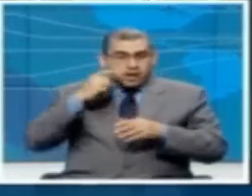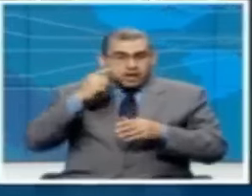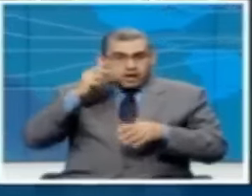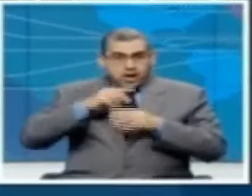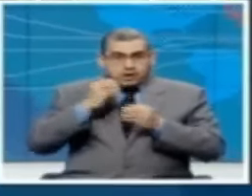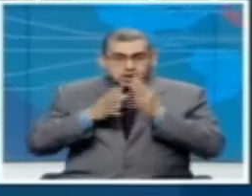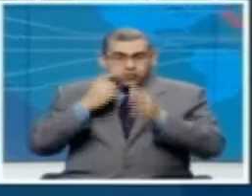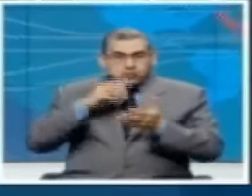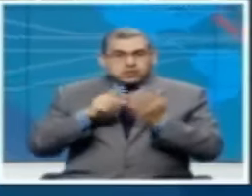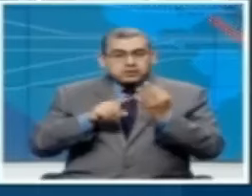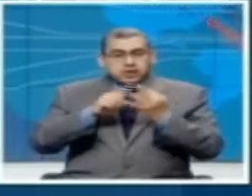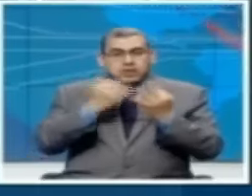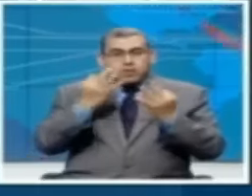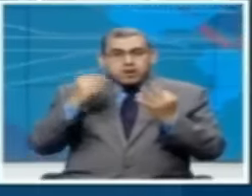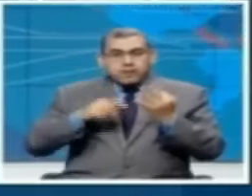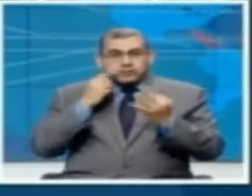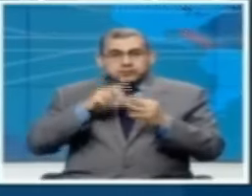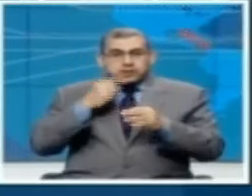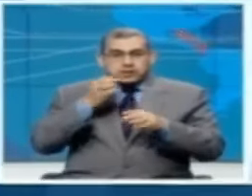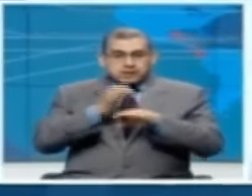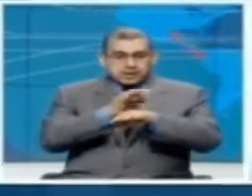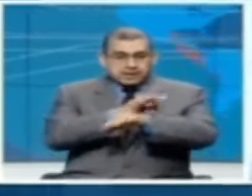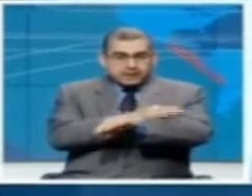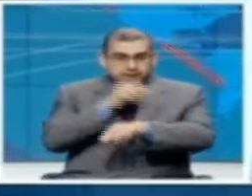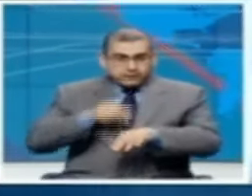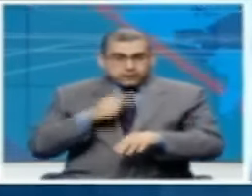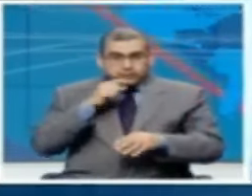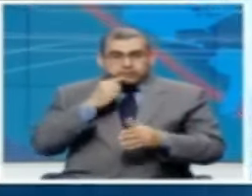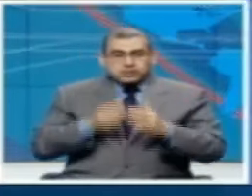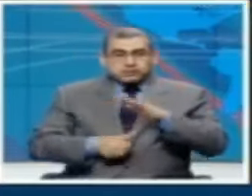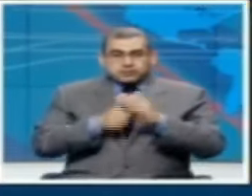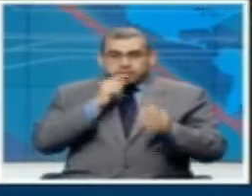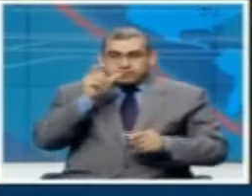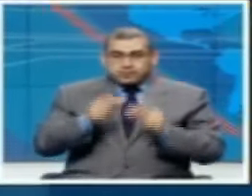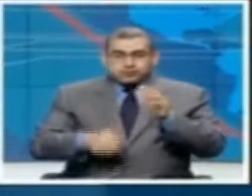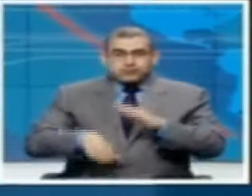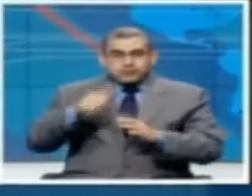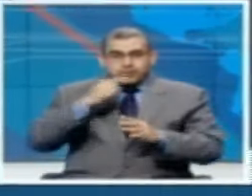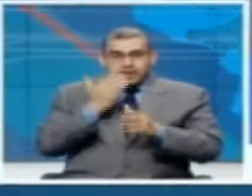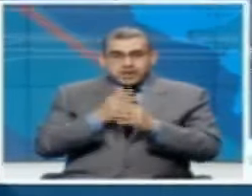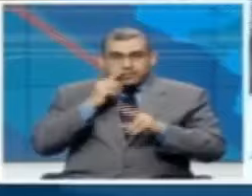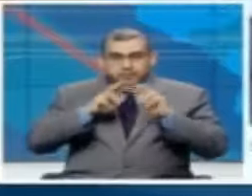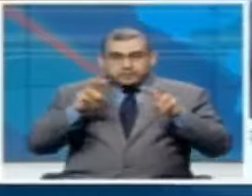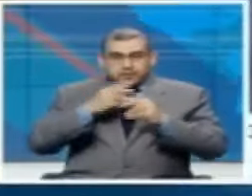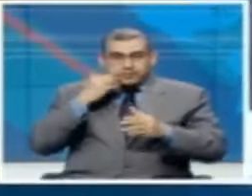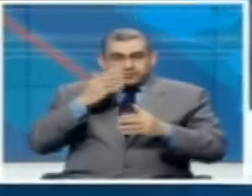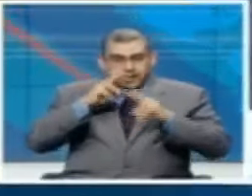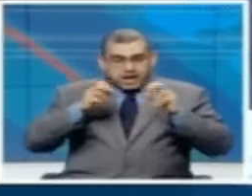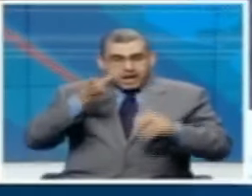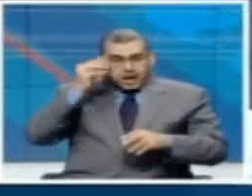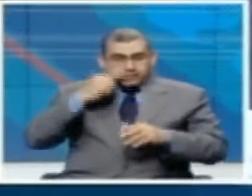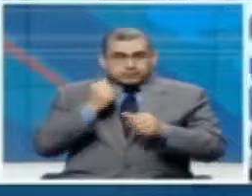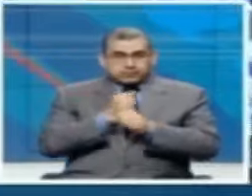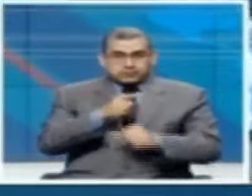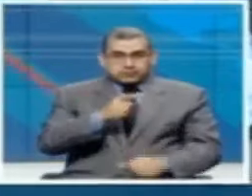ثلاث موضوعات مهمه لثلاث باحثات مصريات فزنا بزماله برنامج لوريال يونسكو من اجل المراه في العلم زماله